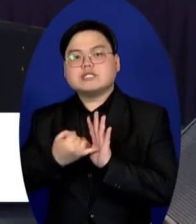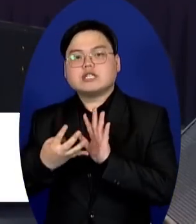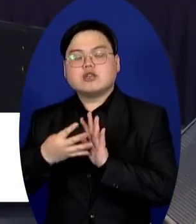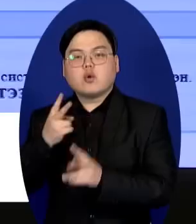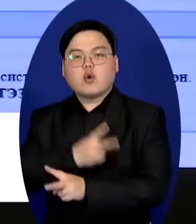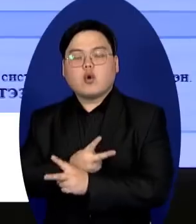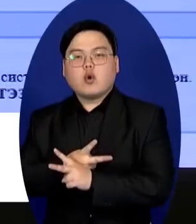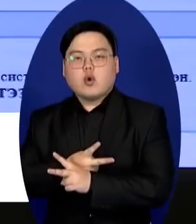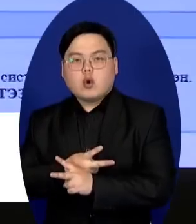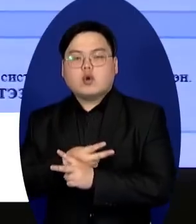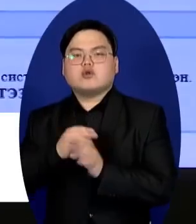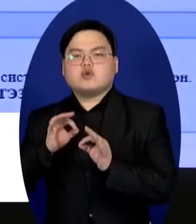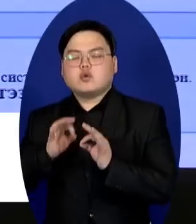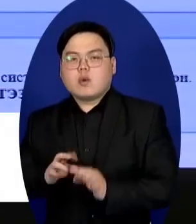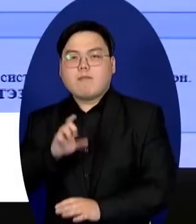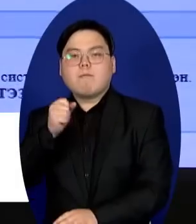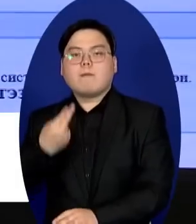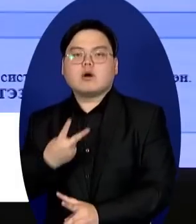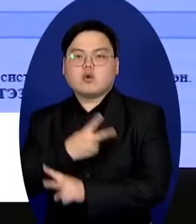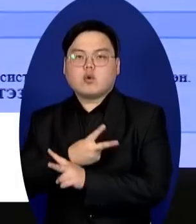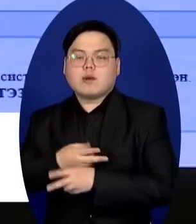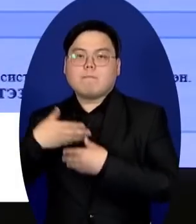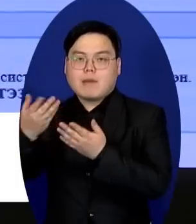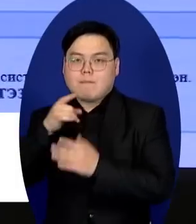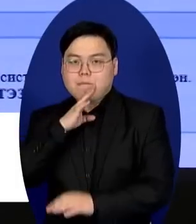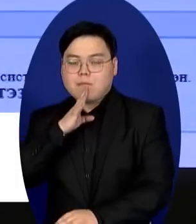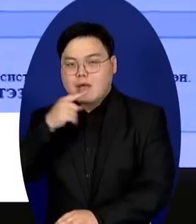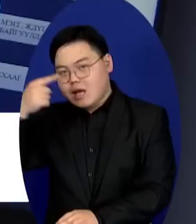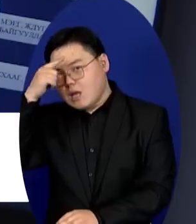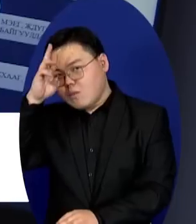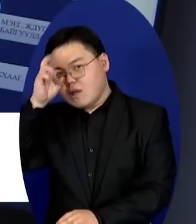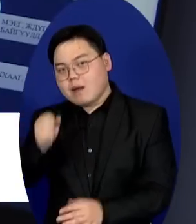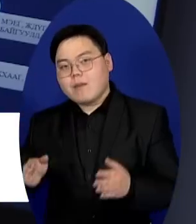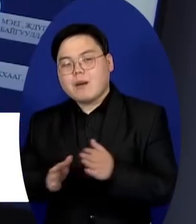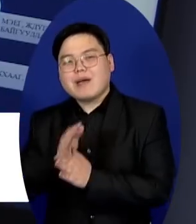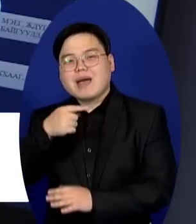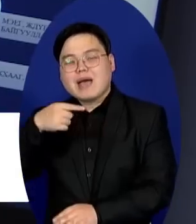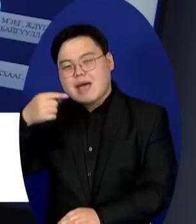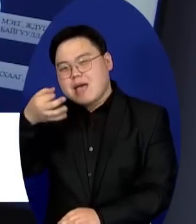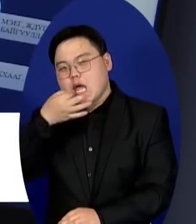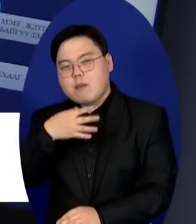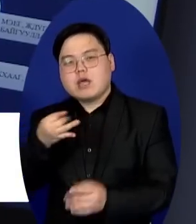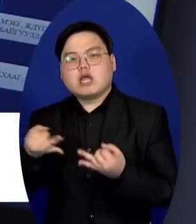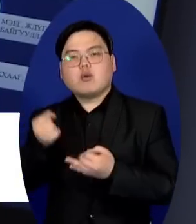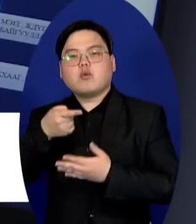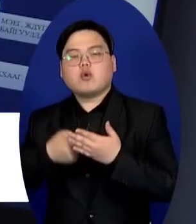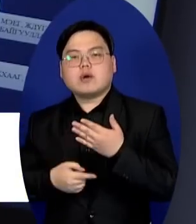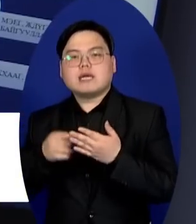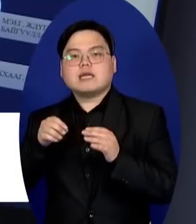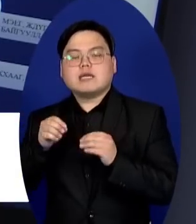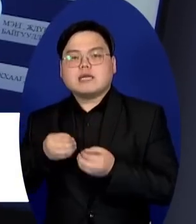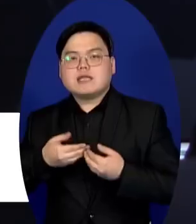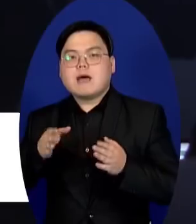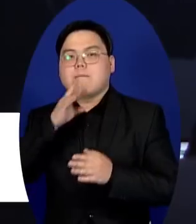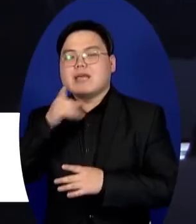хуулийн давхурдлыг арилгах багц хуулийг өргөн барьхаар болсон байна. Харин эрүүл мэндийн яамтай хамтран эмийн цахим бүртгэлийн систем нэвтрүүлж, эдийн засгийн хөгжлийн